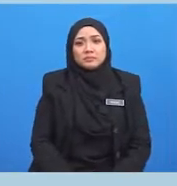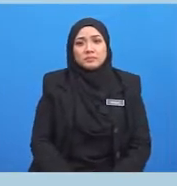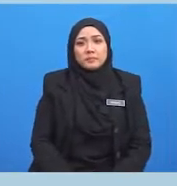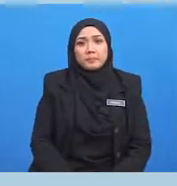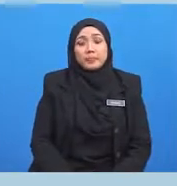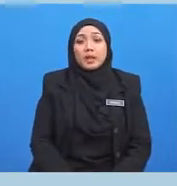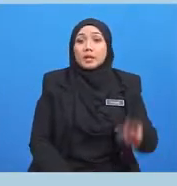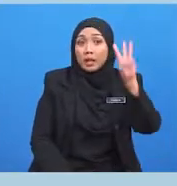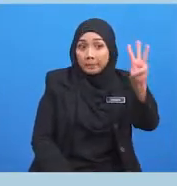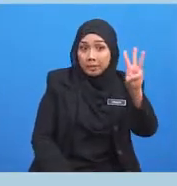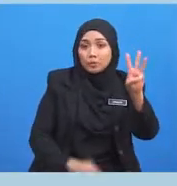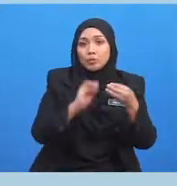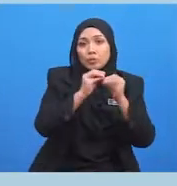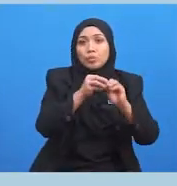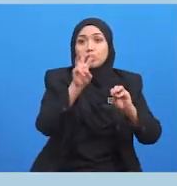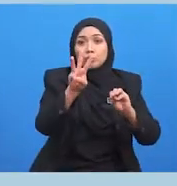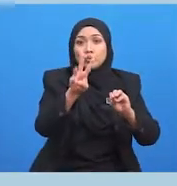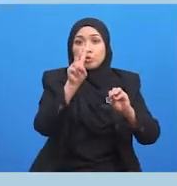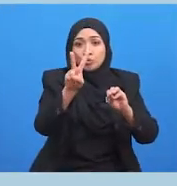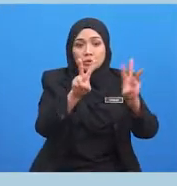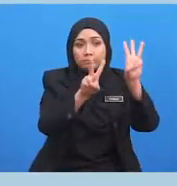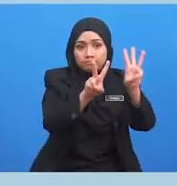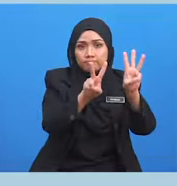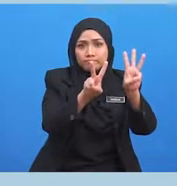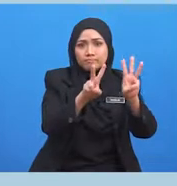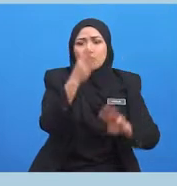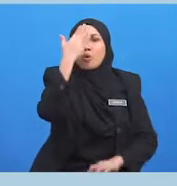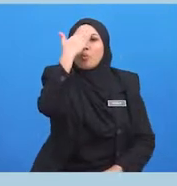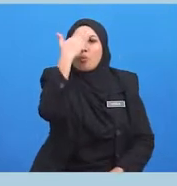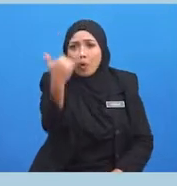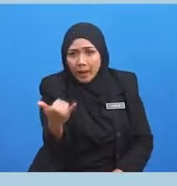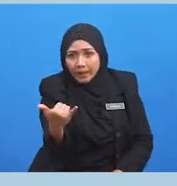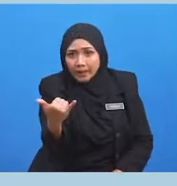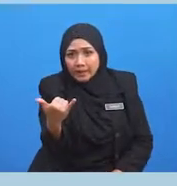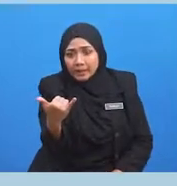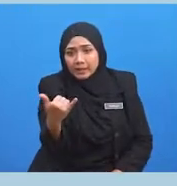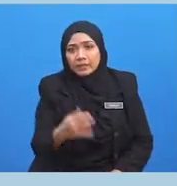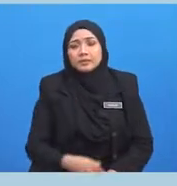W yang kedua ialah why atau kenapa.